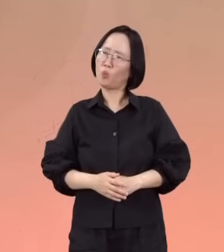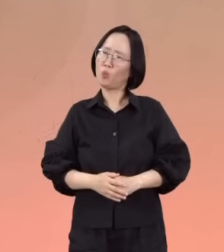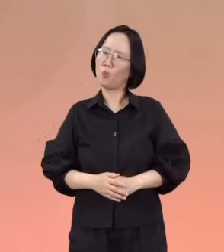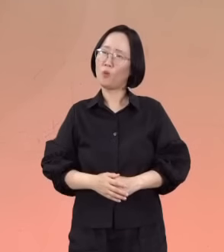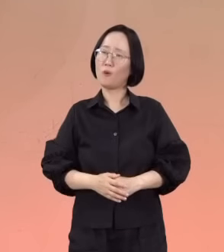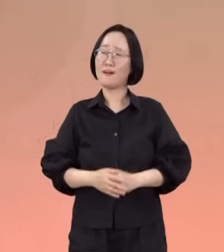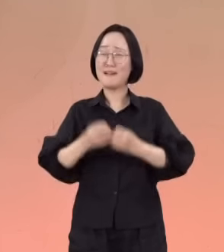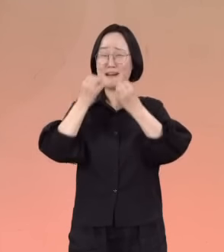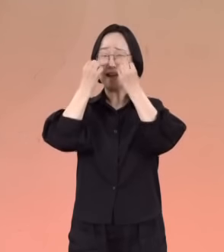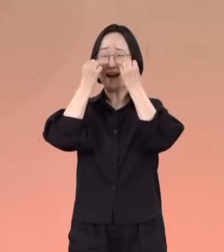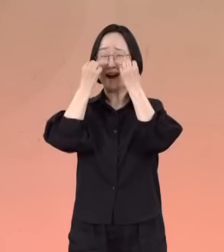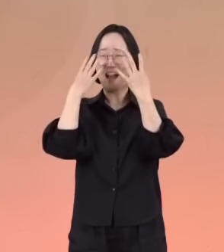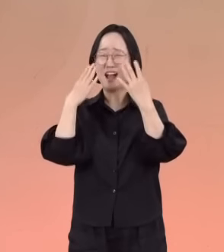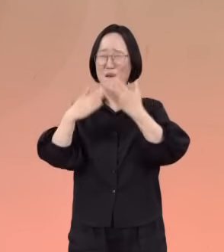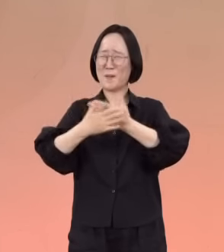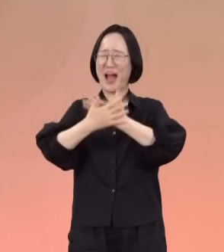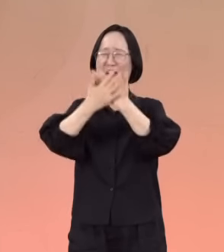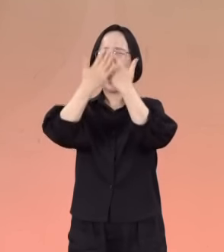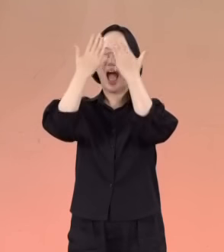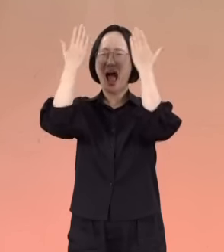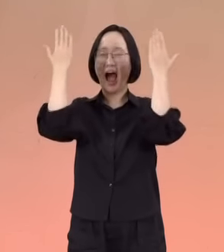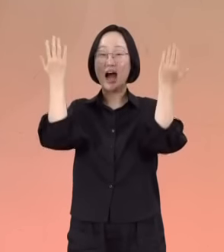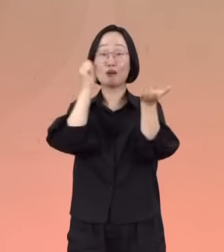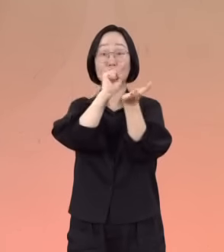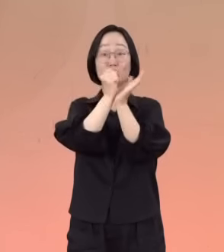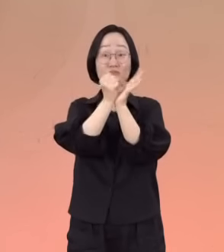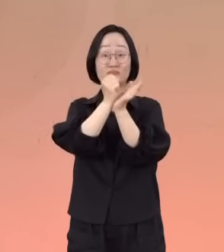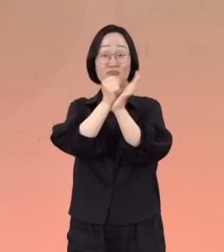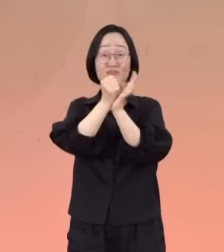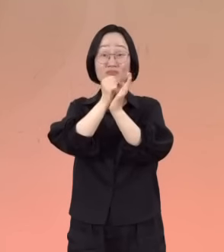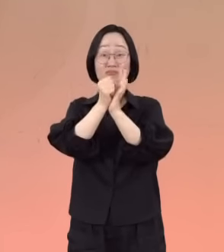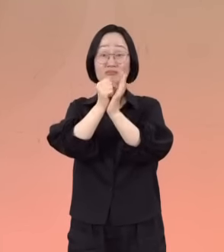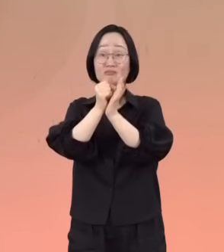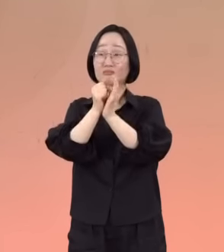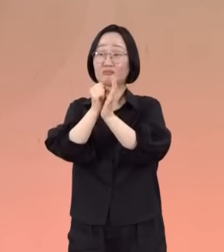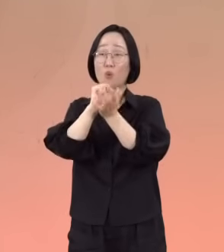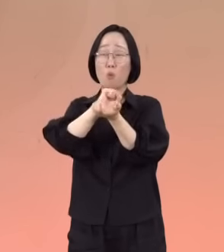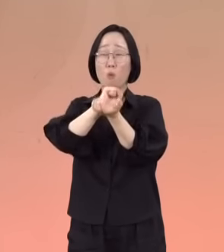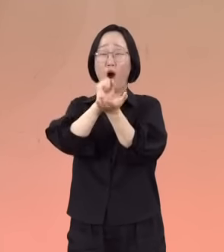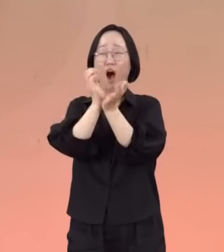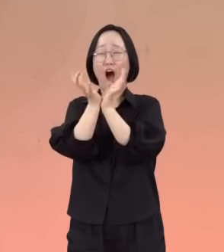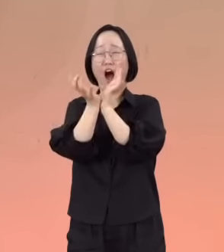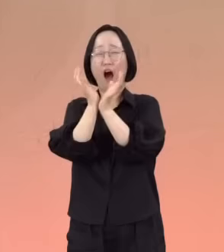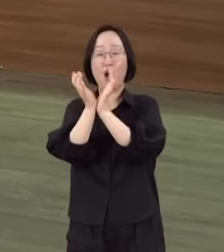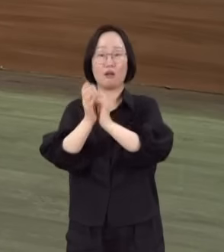쳐다봐도 생생하게 환한 연꽃이 눈앞에 딱 펴 있더래요